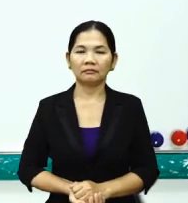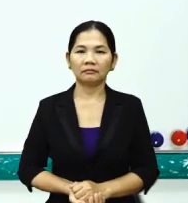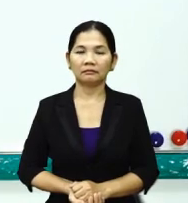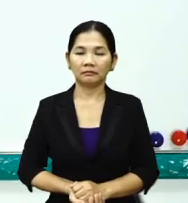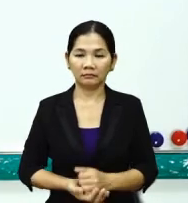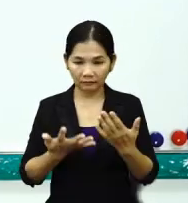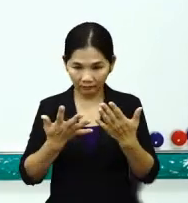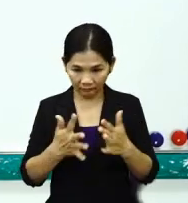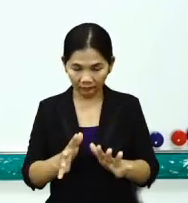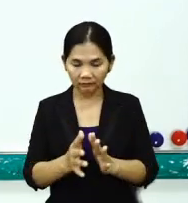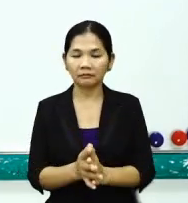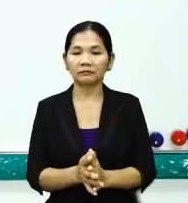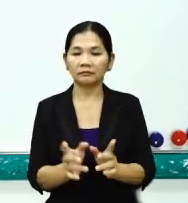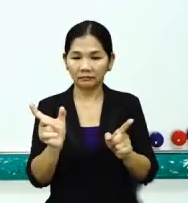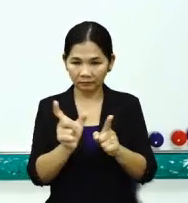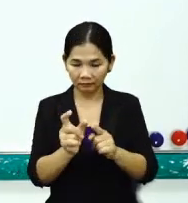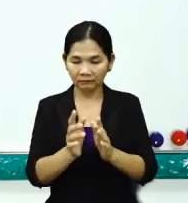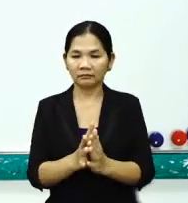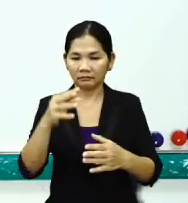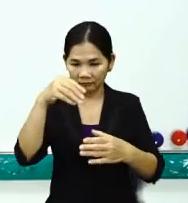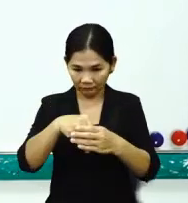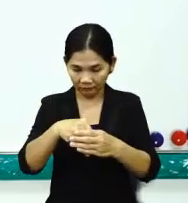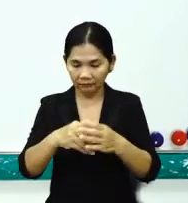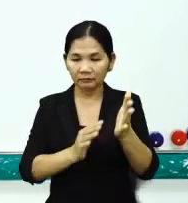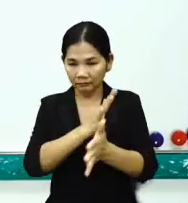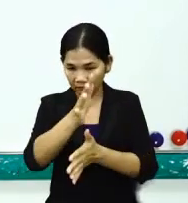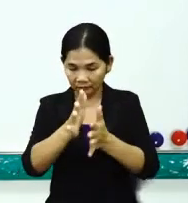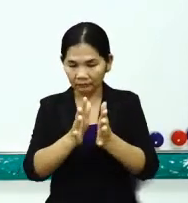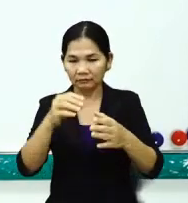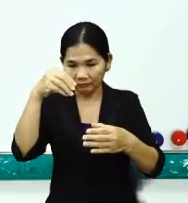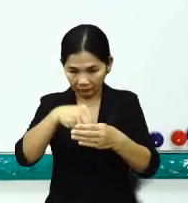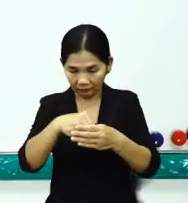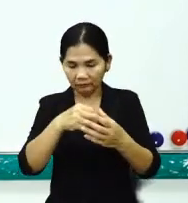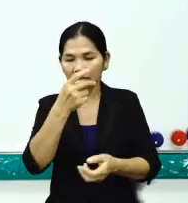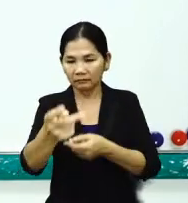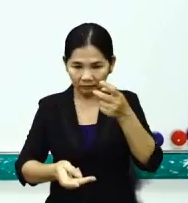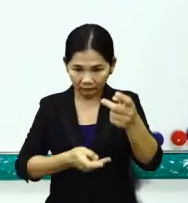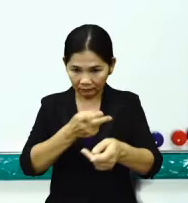Chà, đọc clear. Nơi khăn xa.